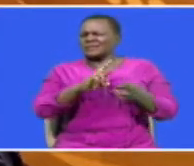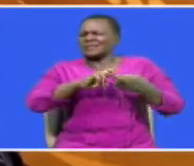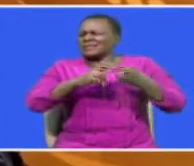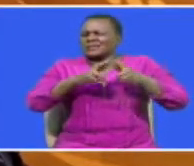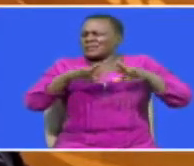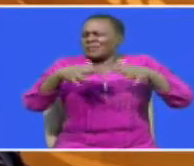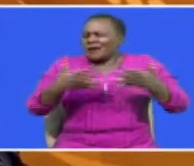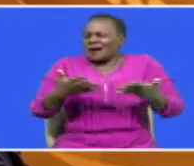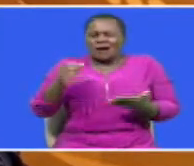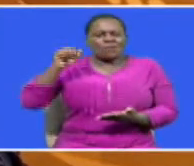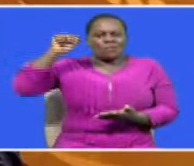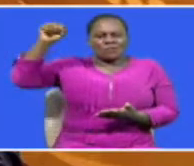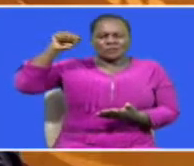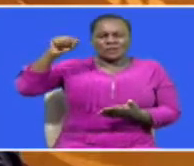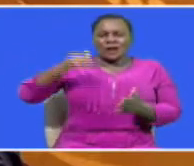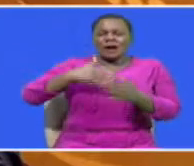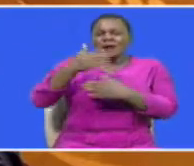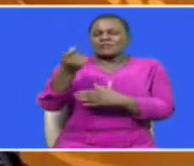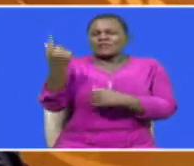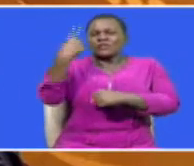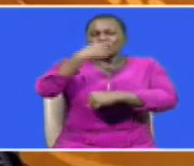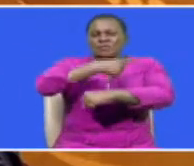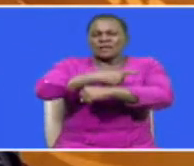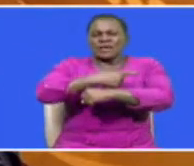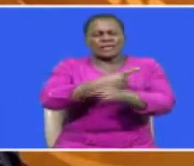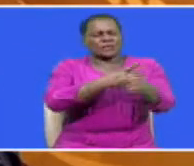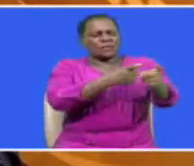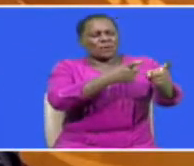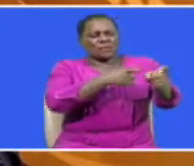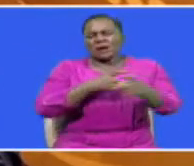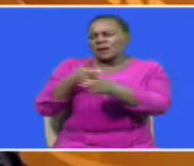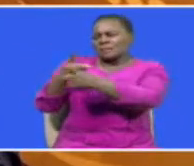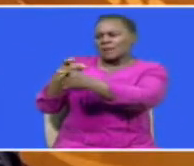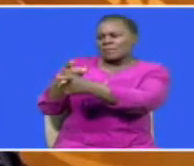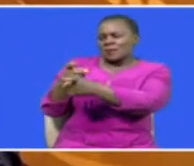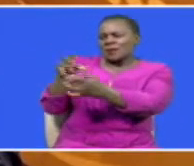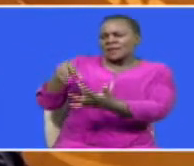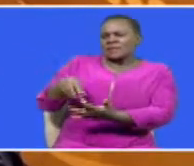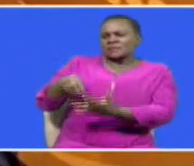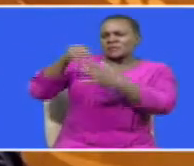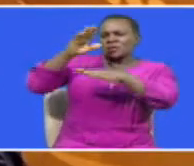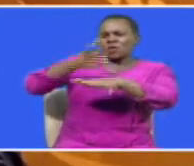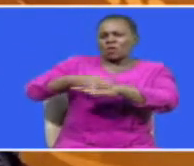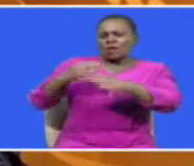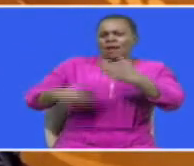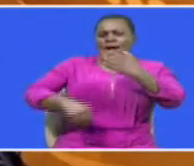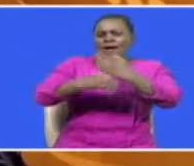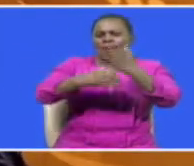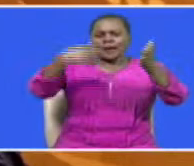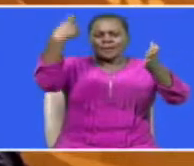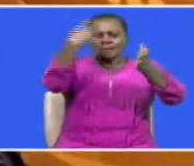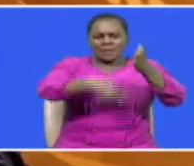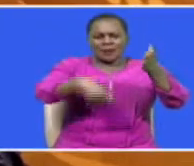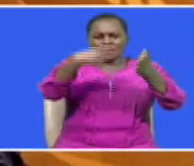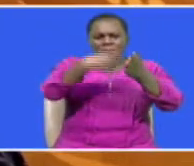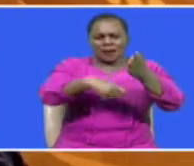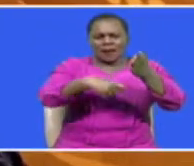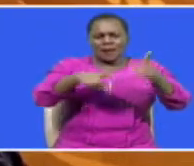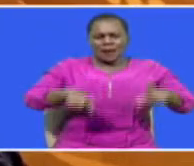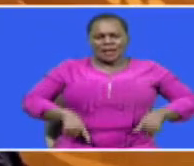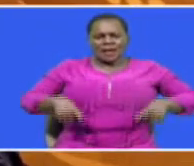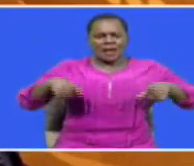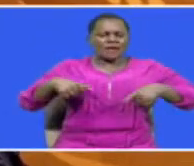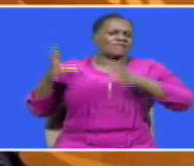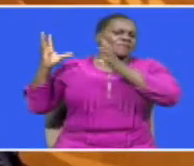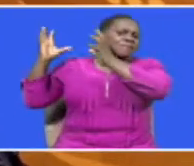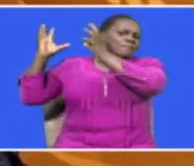wa kisiasa, hasa baada ya siku kadhaa za kurushiana cheche za maneno, hasa kuhusu kuongezwa kwa ushuru na kupanda kwa gharama ya